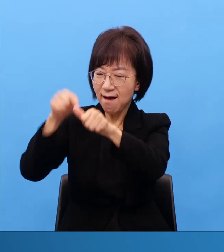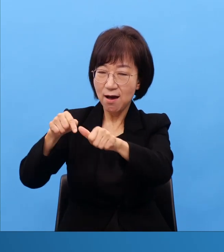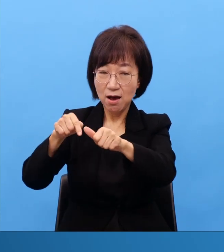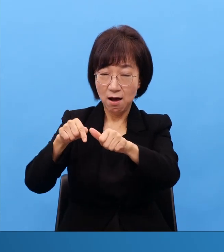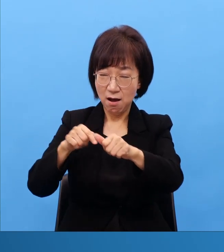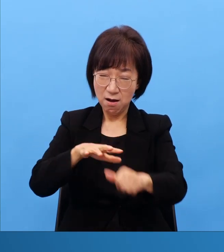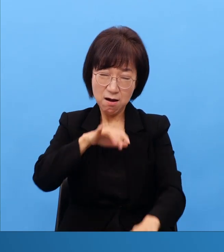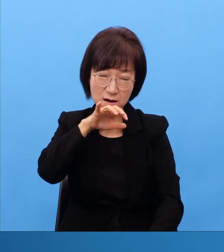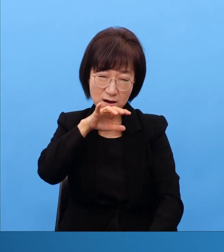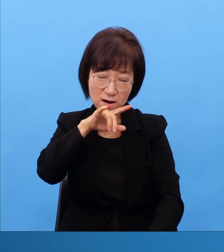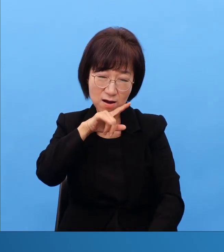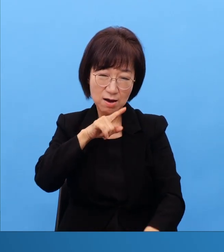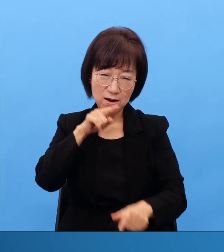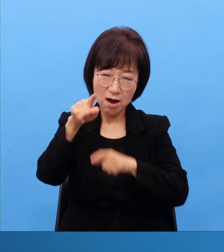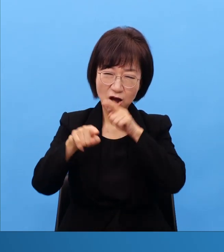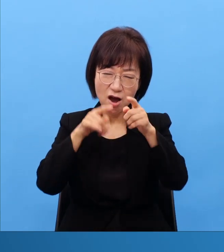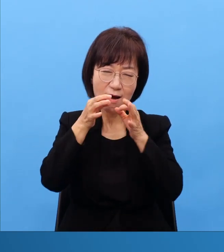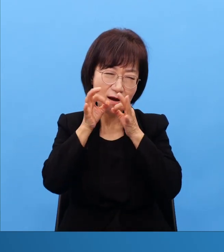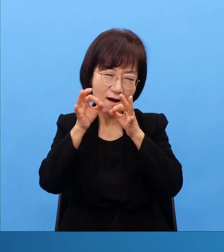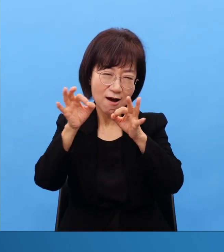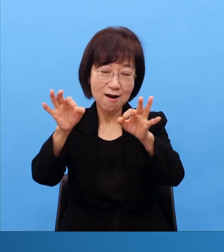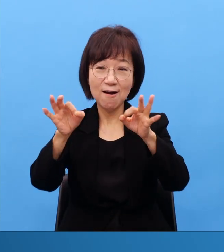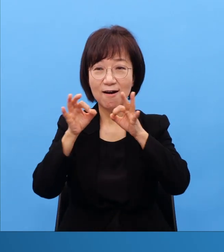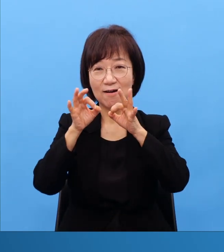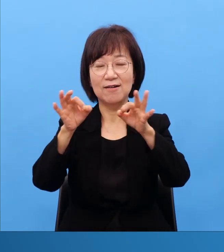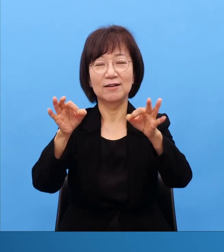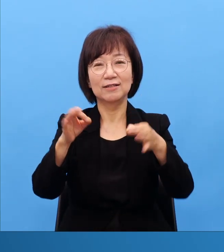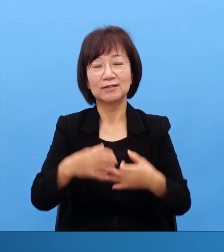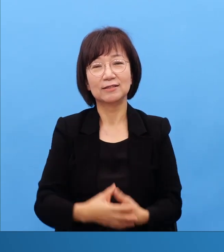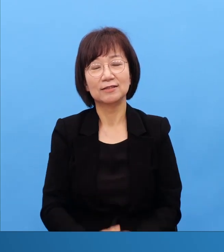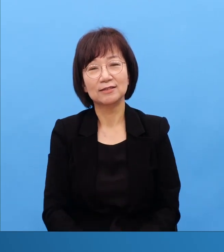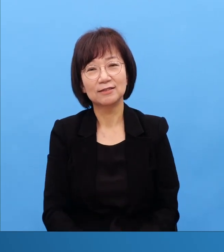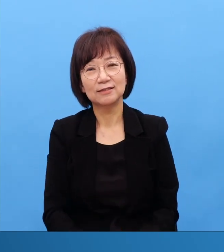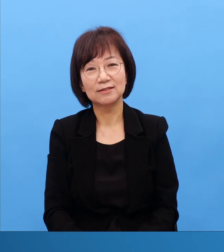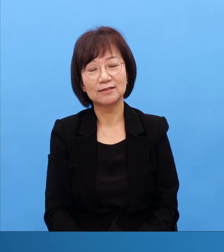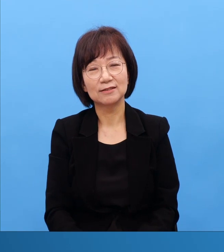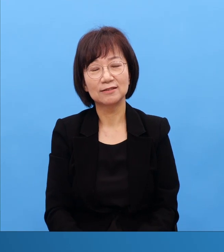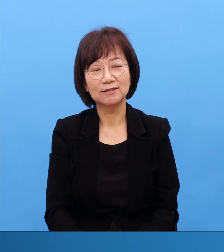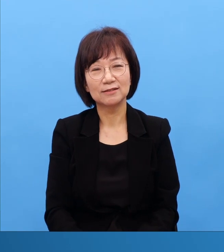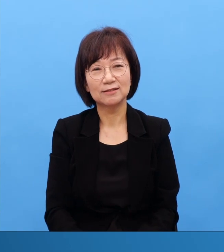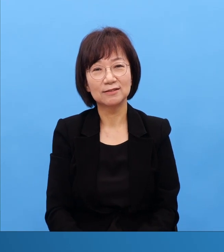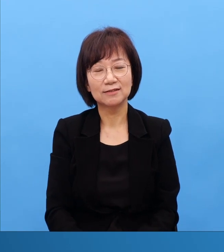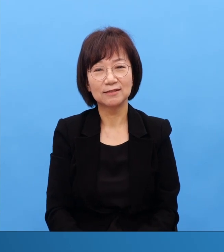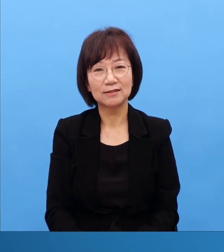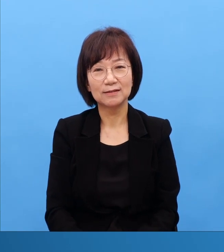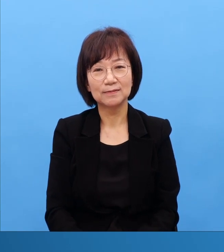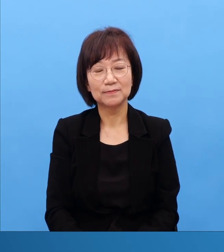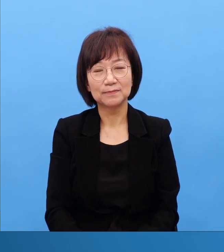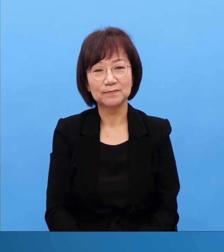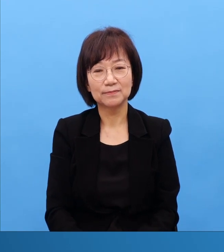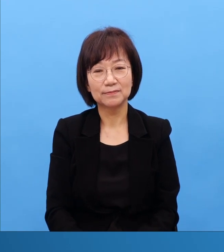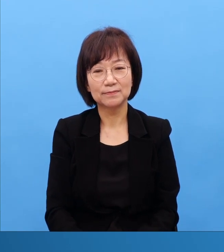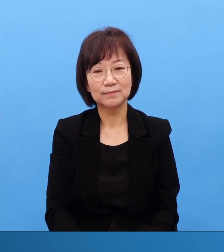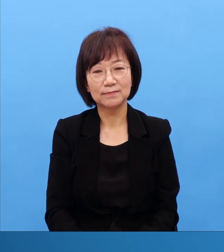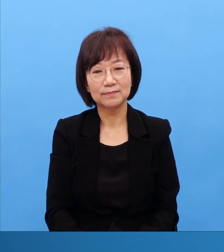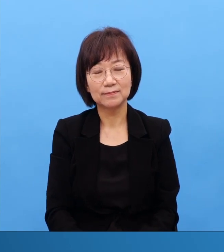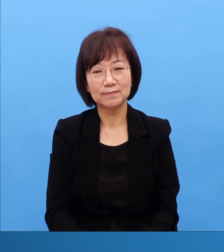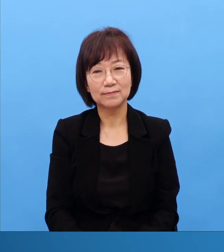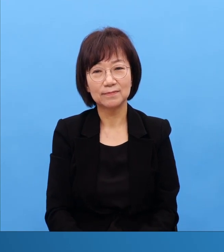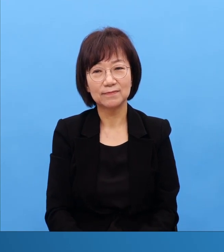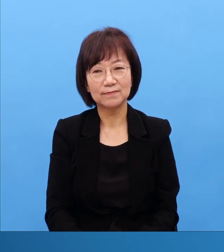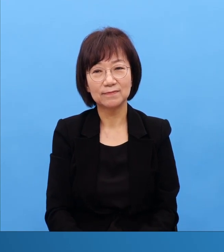massive power, they call for the crucifixion of Jesus. 예, 그런 막 놀라운 일이 막 일어난 거예요. And so these kinds of astounding things are